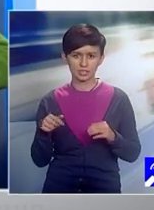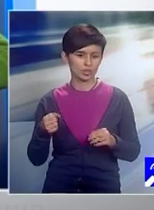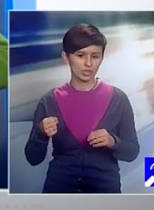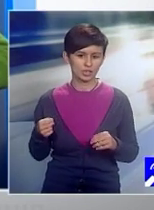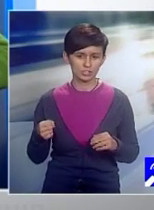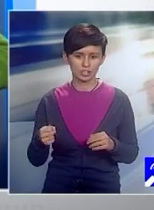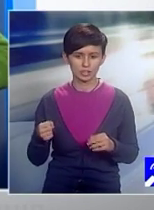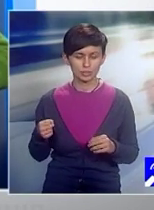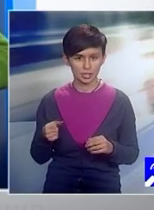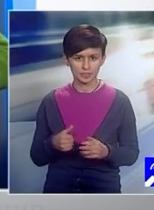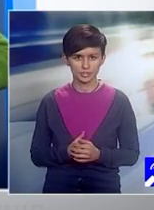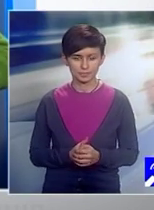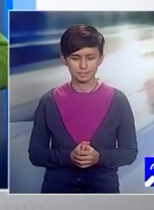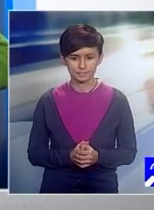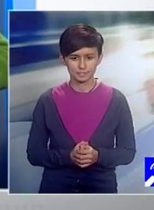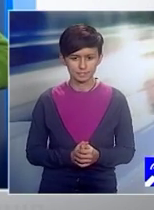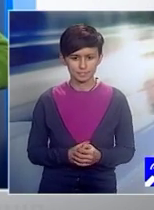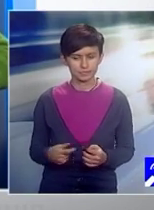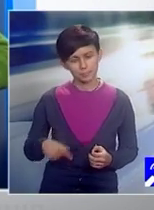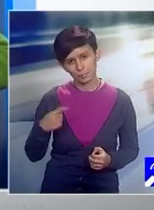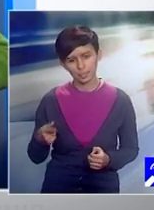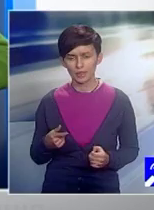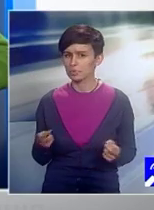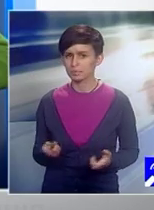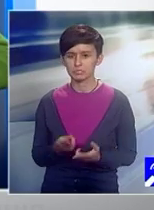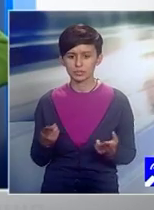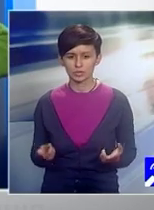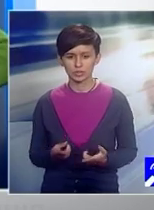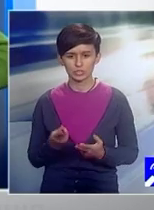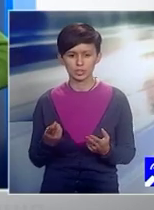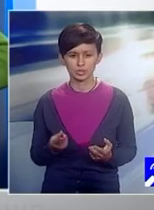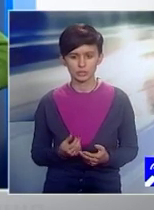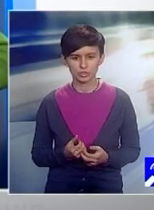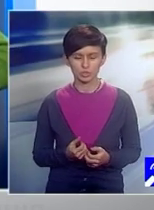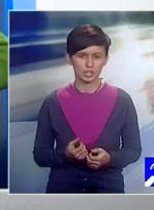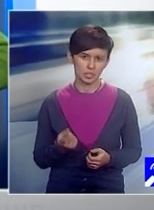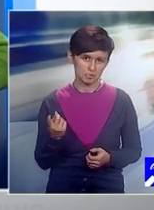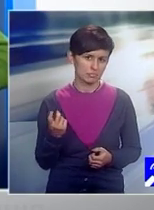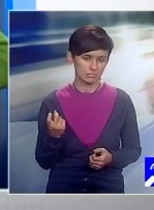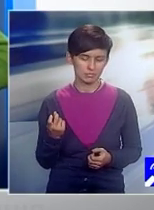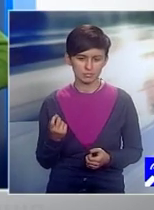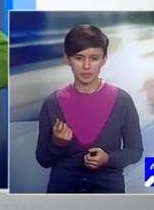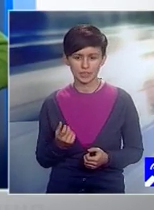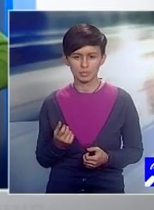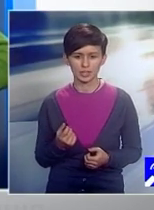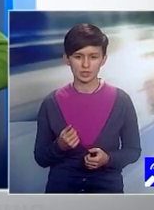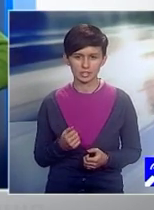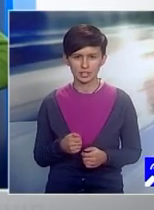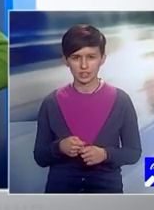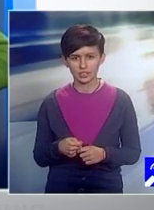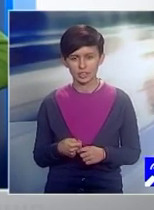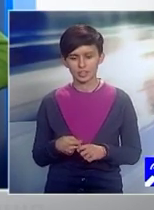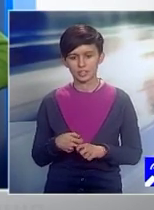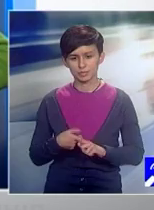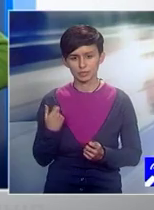dată, ca și turistă. După aceea, încet, încet, hai Oana și tu la o bere, hai la o cafea,